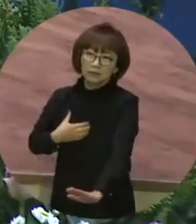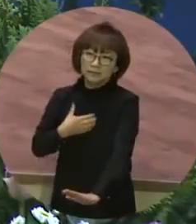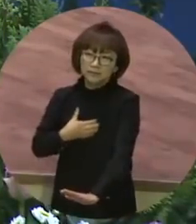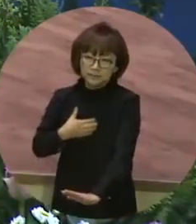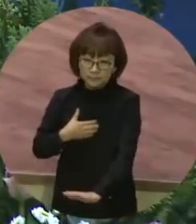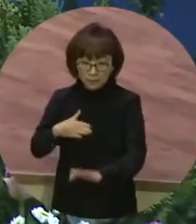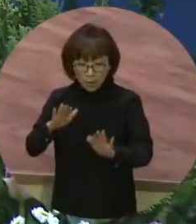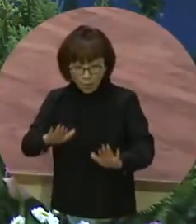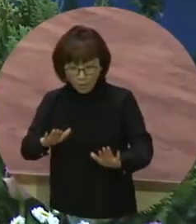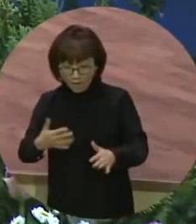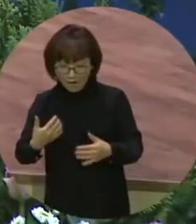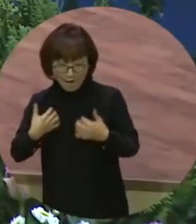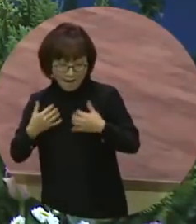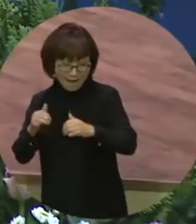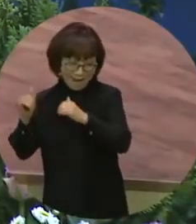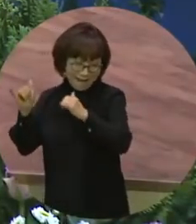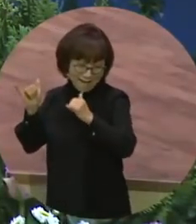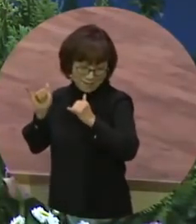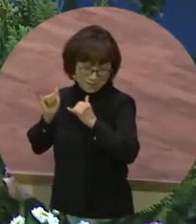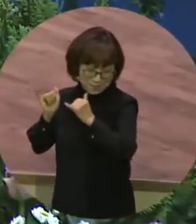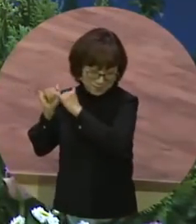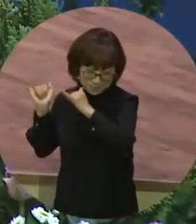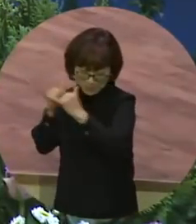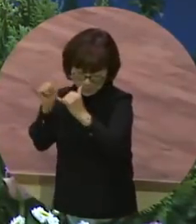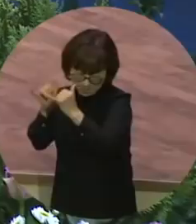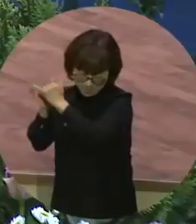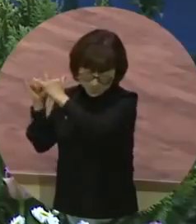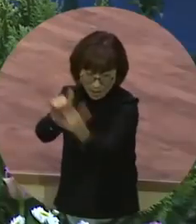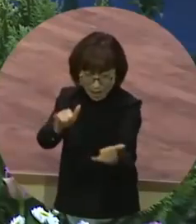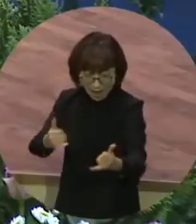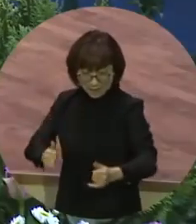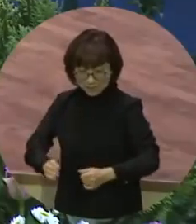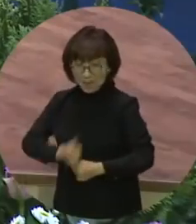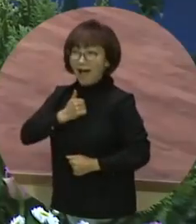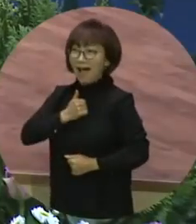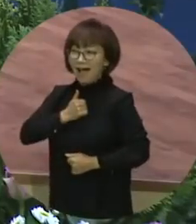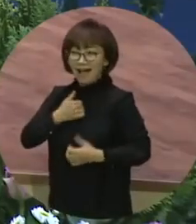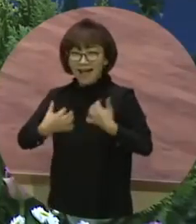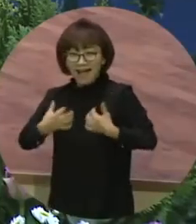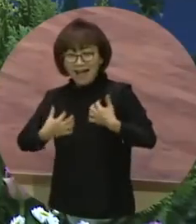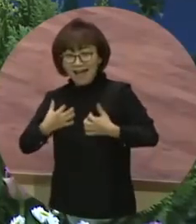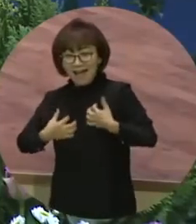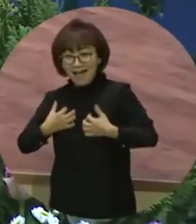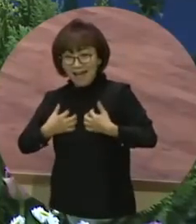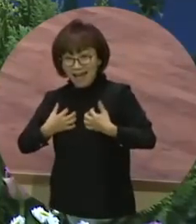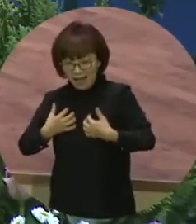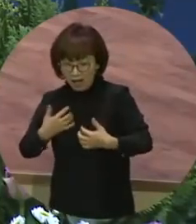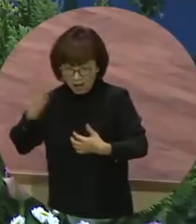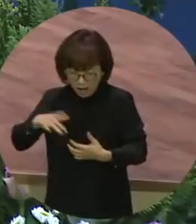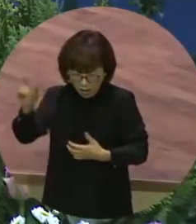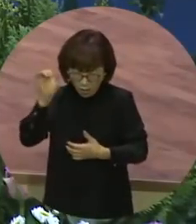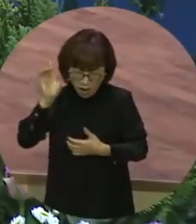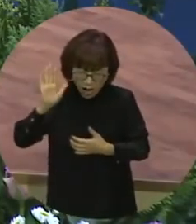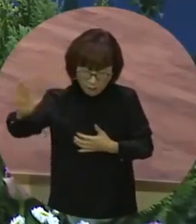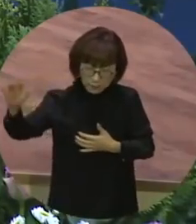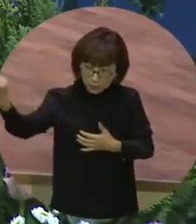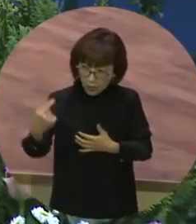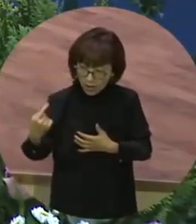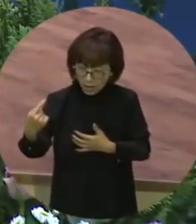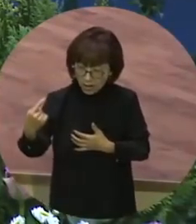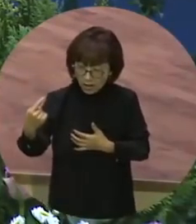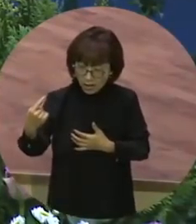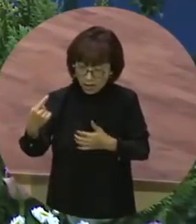승리에서 돌아온 기쁨은 잠깐이고, 이 보복의 두려움은 엄청 지금 긴 거예요, 지금. 오랫동안